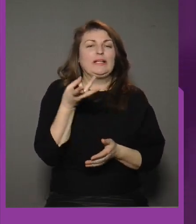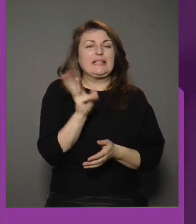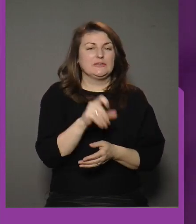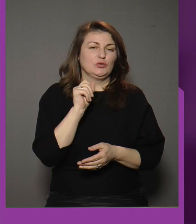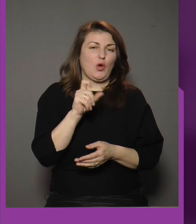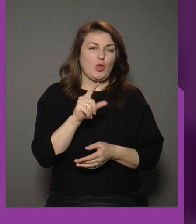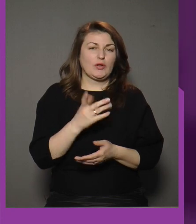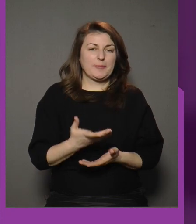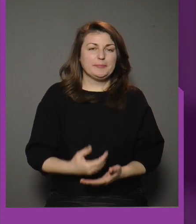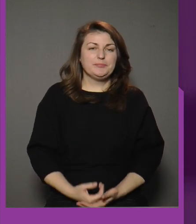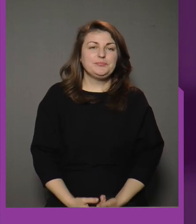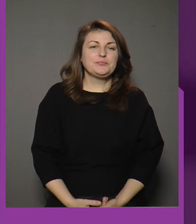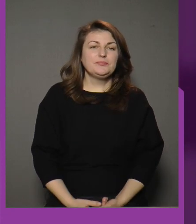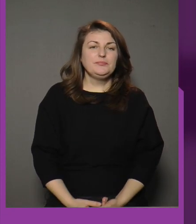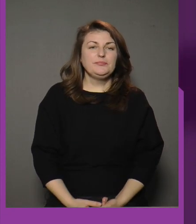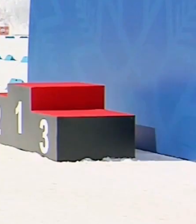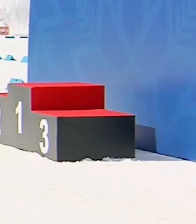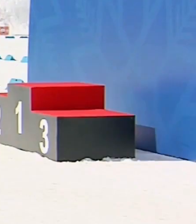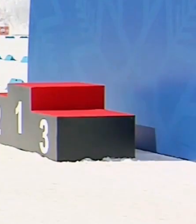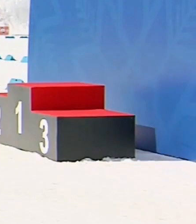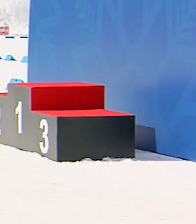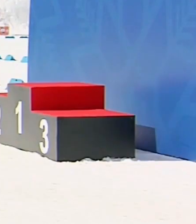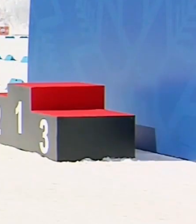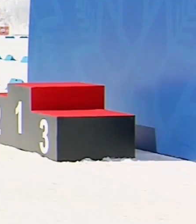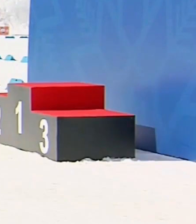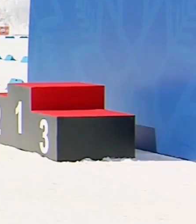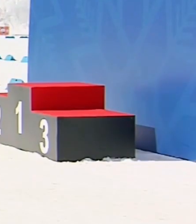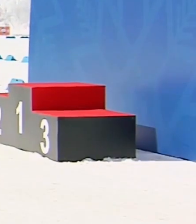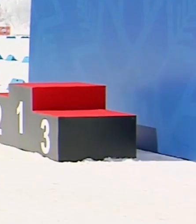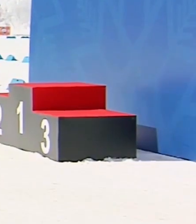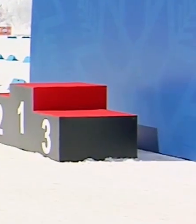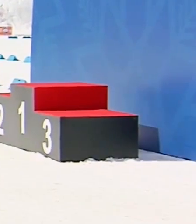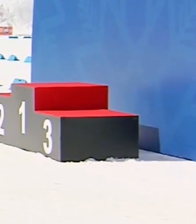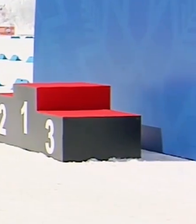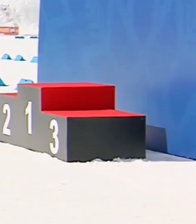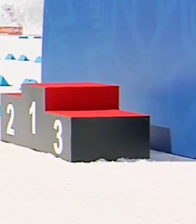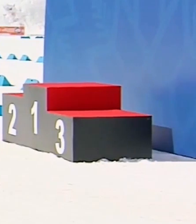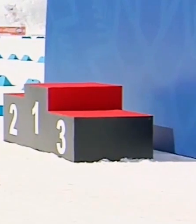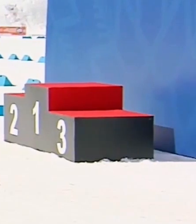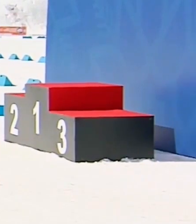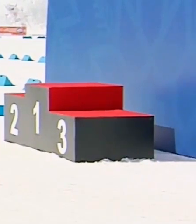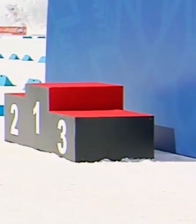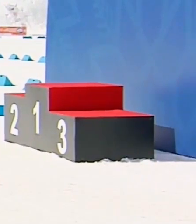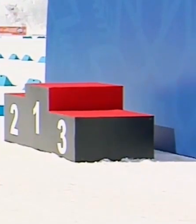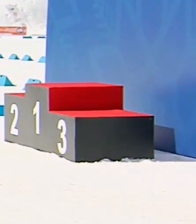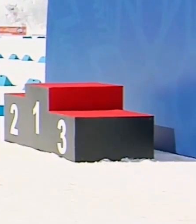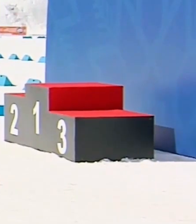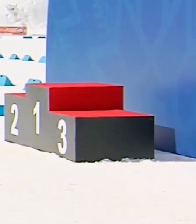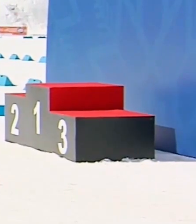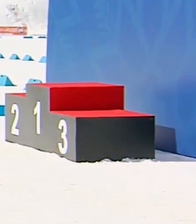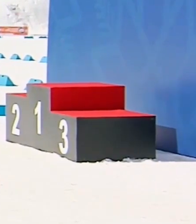золота. Я раніше, коли був на Дефлімпійських іграх в Італії, в мене була зовсім інша якась